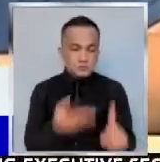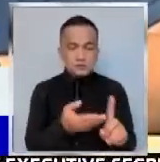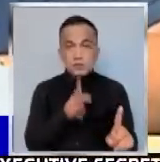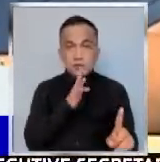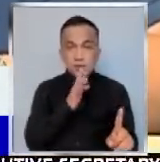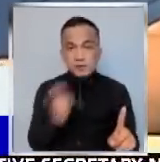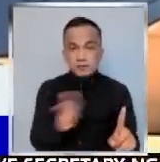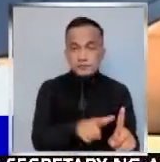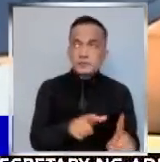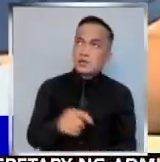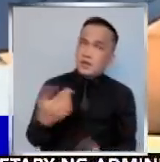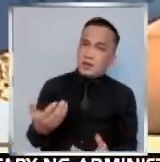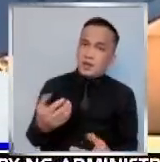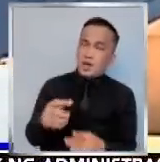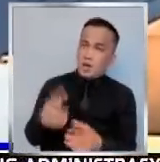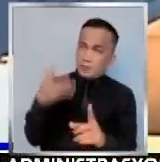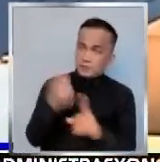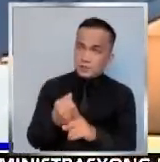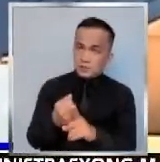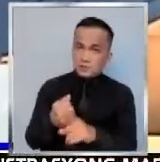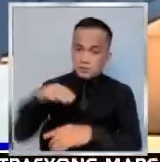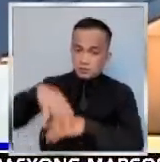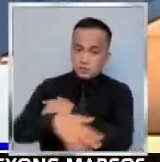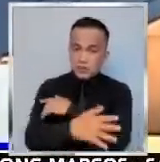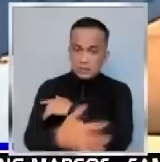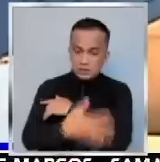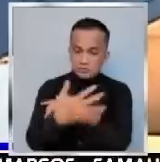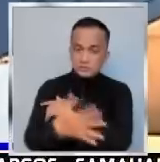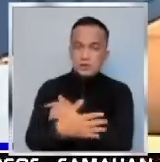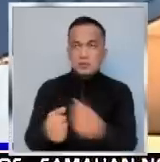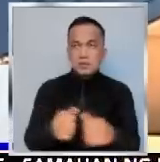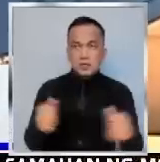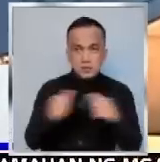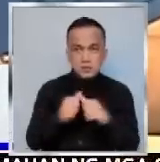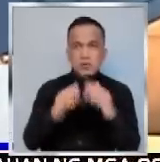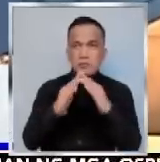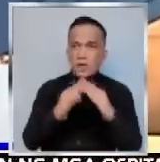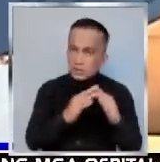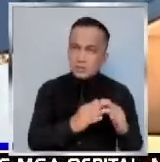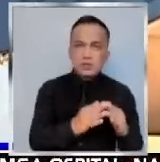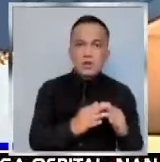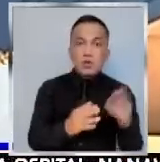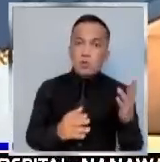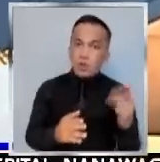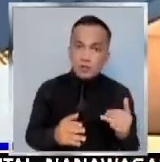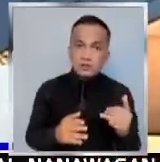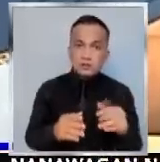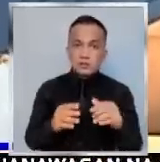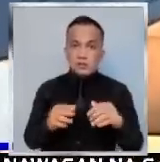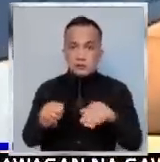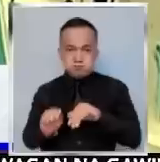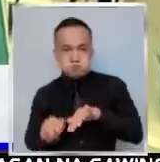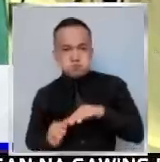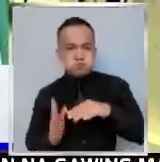ay yung mga nasa coastal areas po ng mga kabahayan po dahil po dun sa storm surge na